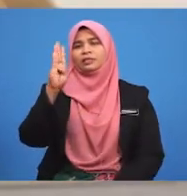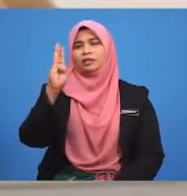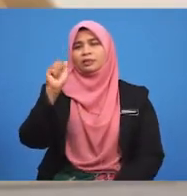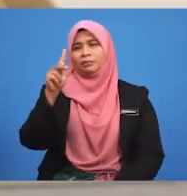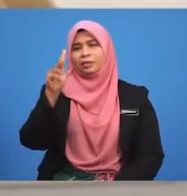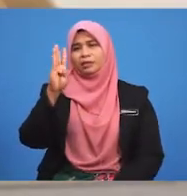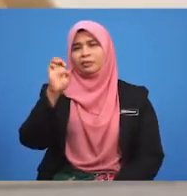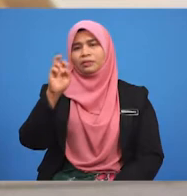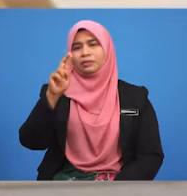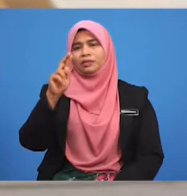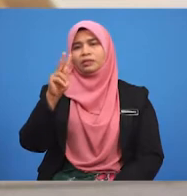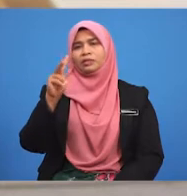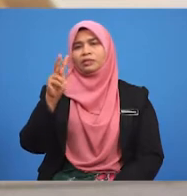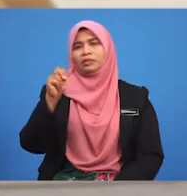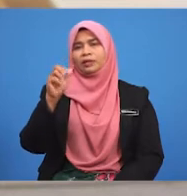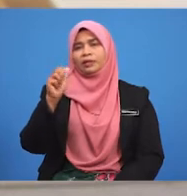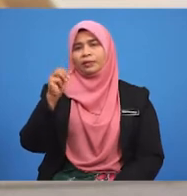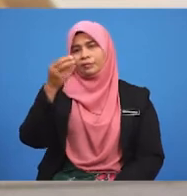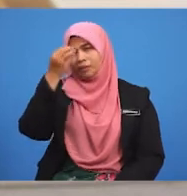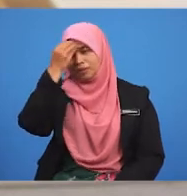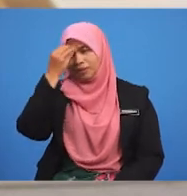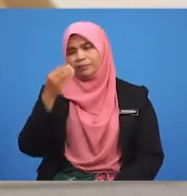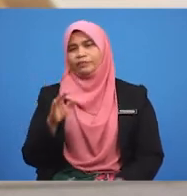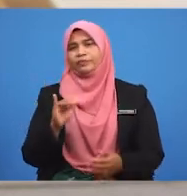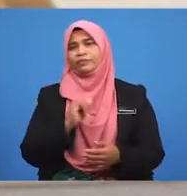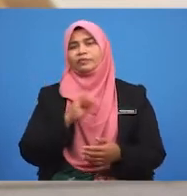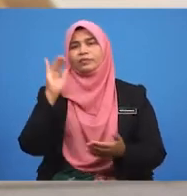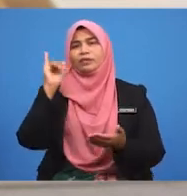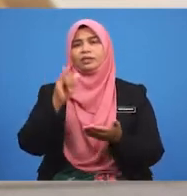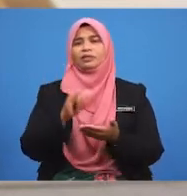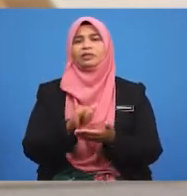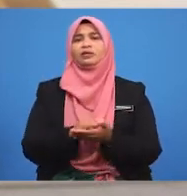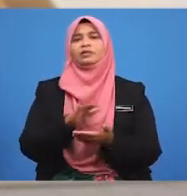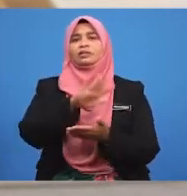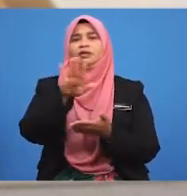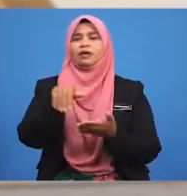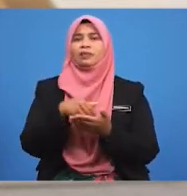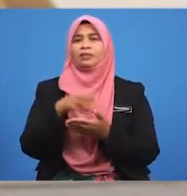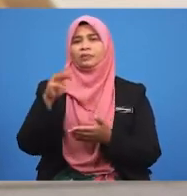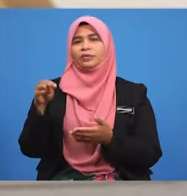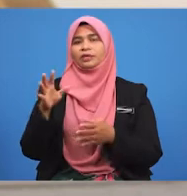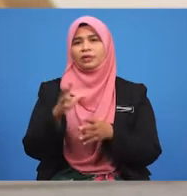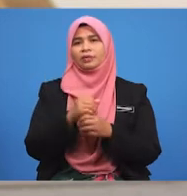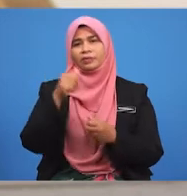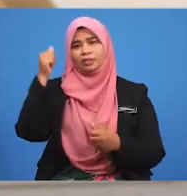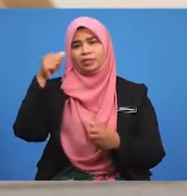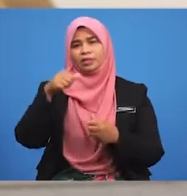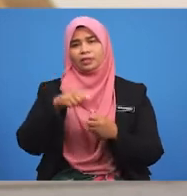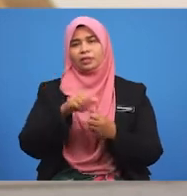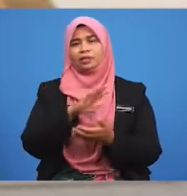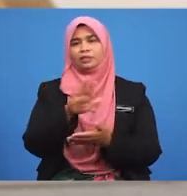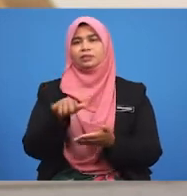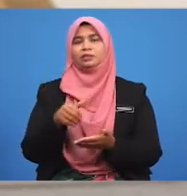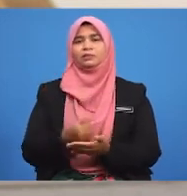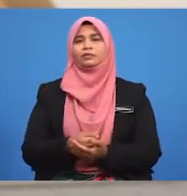murid-murid, saya yakin murid-murid dapat menghayati semua isi penting dalam pelajaran kita sebentar tadi. Bagi mengukuhkan lagi